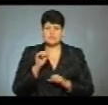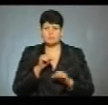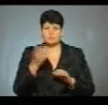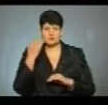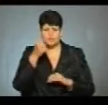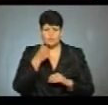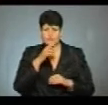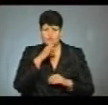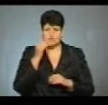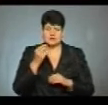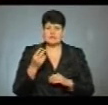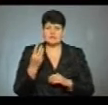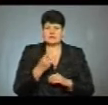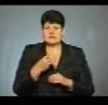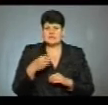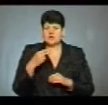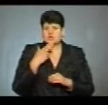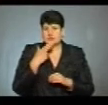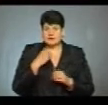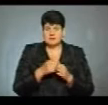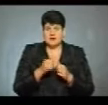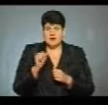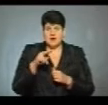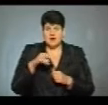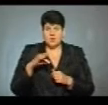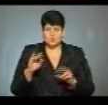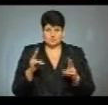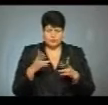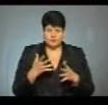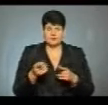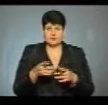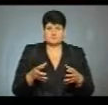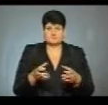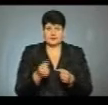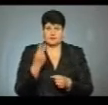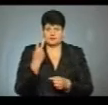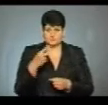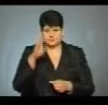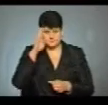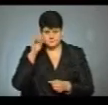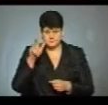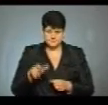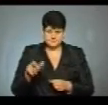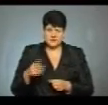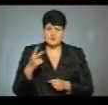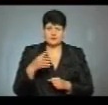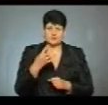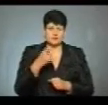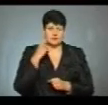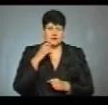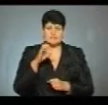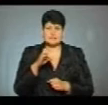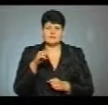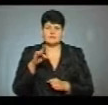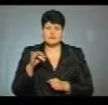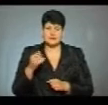торік в ніч на 30 червня біля нічного клубу «Алюр» в Тернополі. Поліція затримала двох підозрюваних у скоєнні злочину – 24-річного Сергія